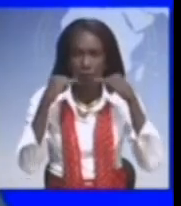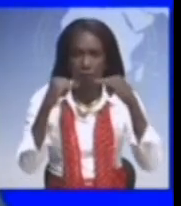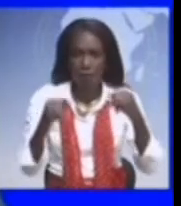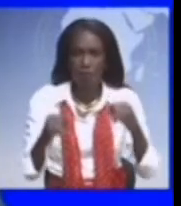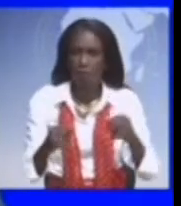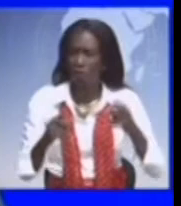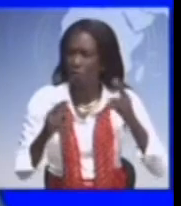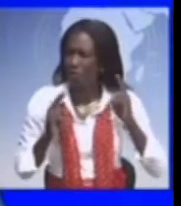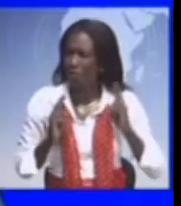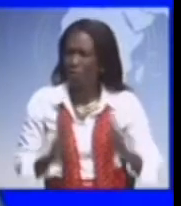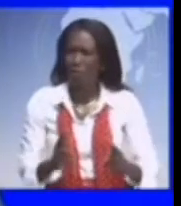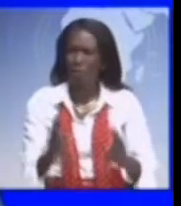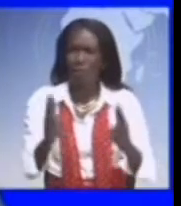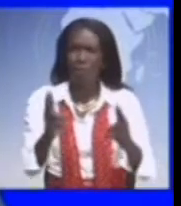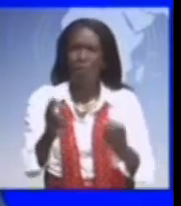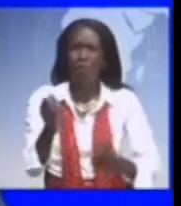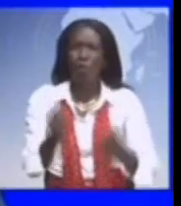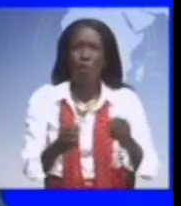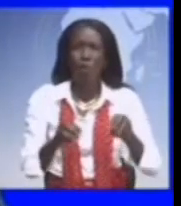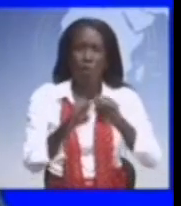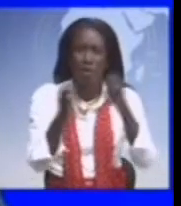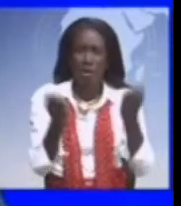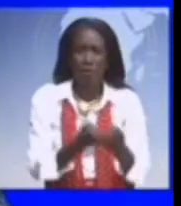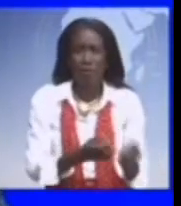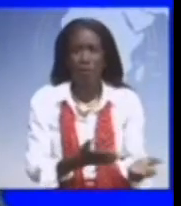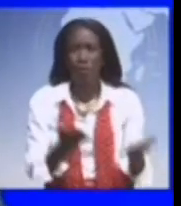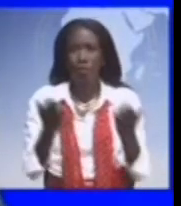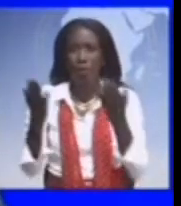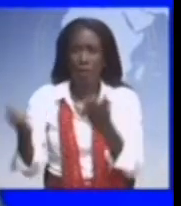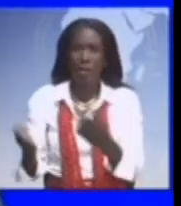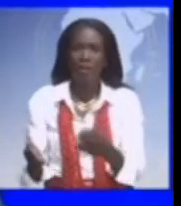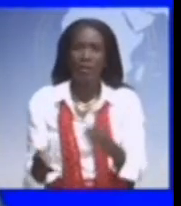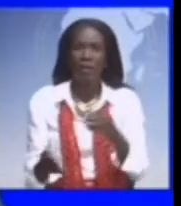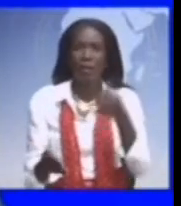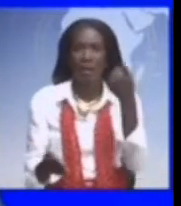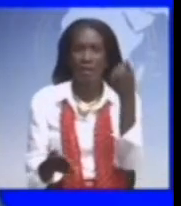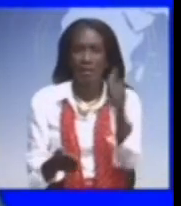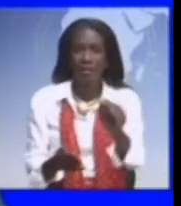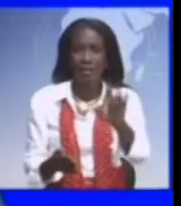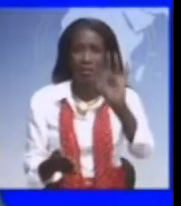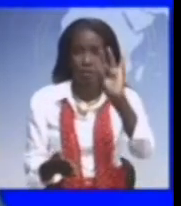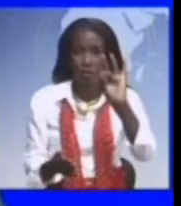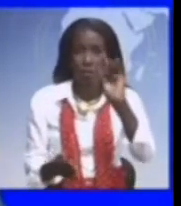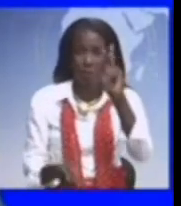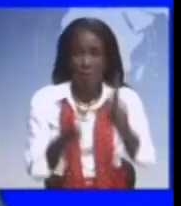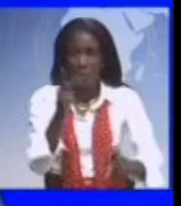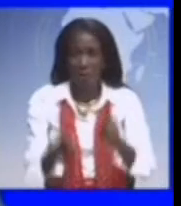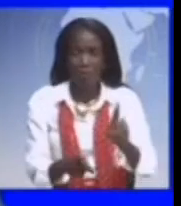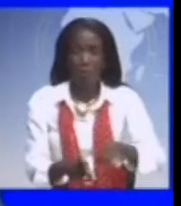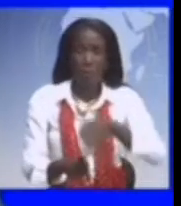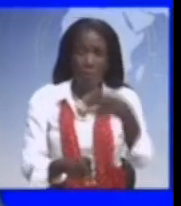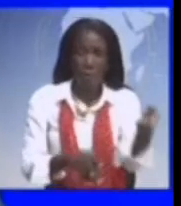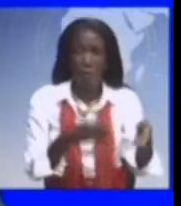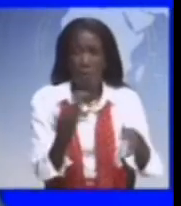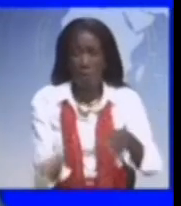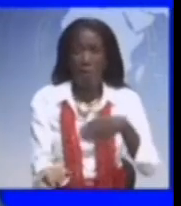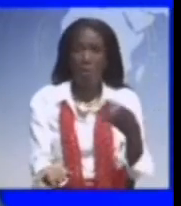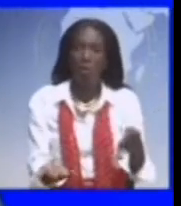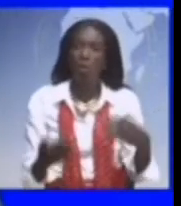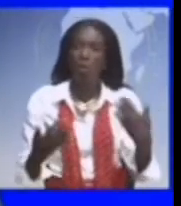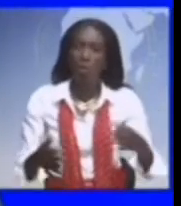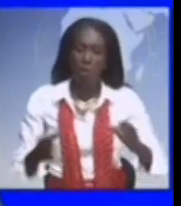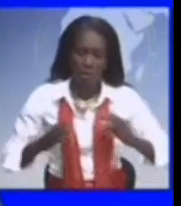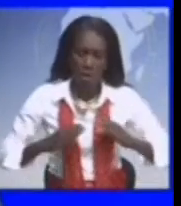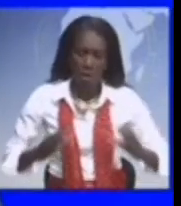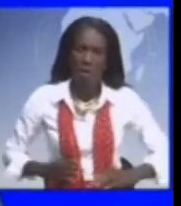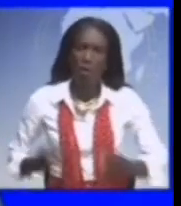été déployés sur le site et le bilan est de 18 morts. Les dépouilles ont été transportées vers les maisons